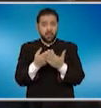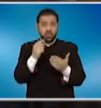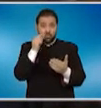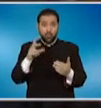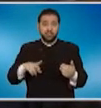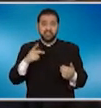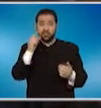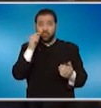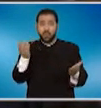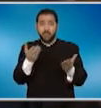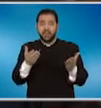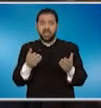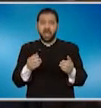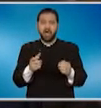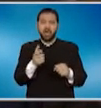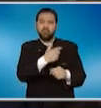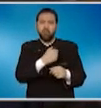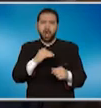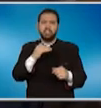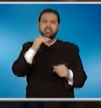care reușesc să ajungă la cunoașterea